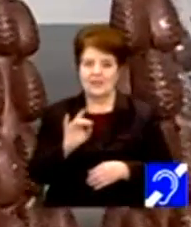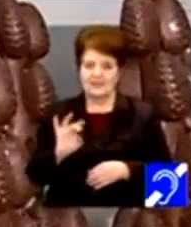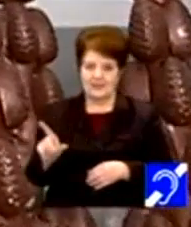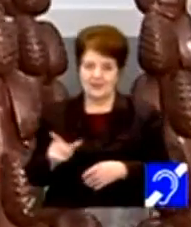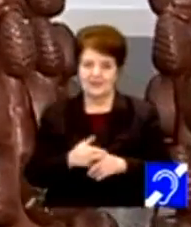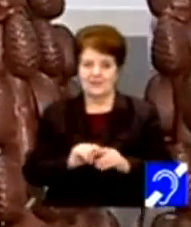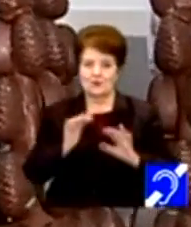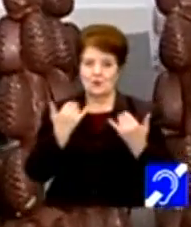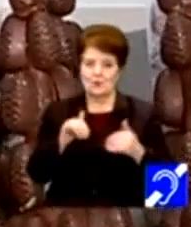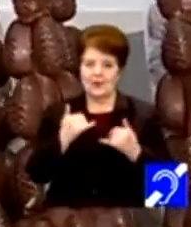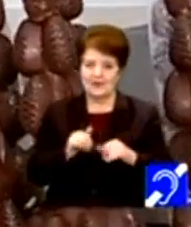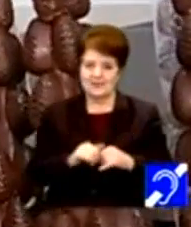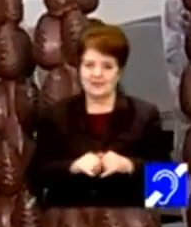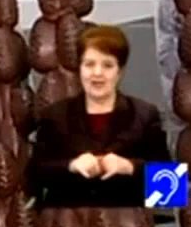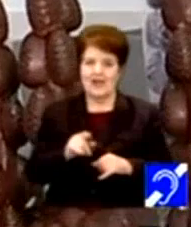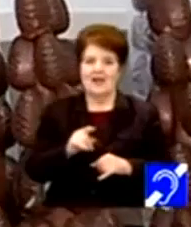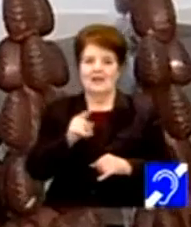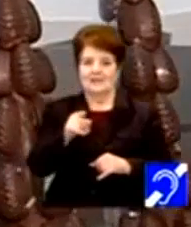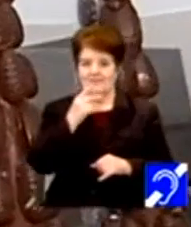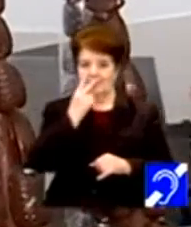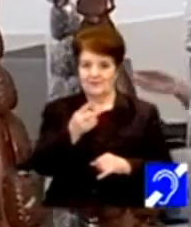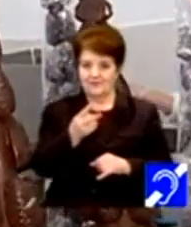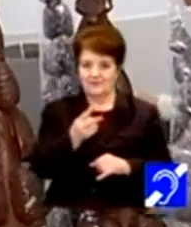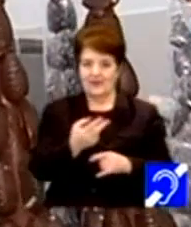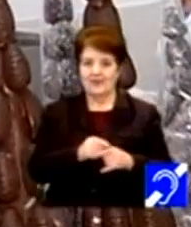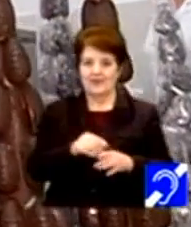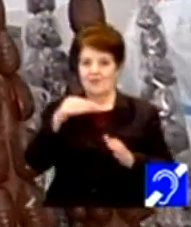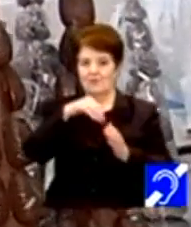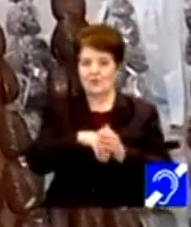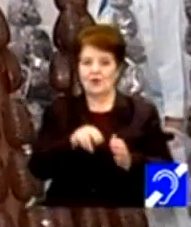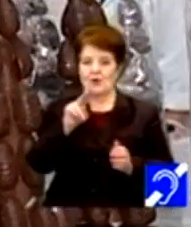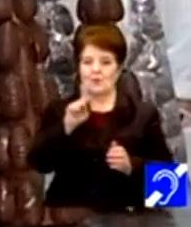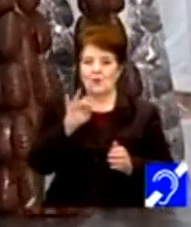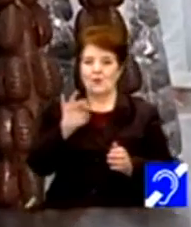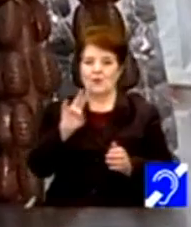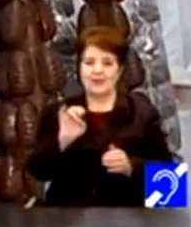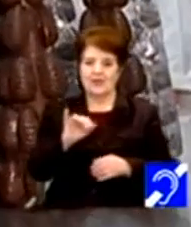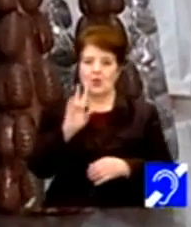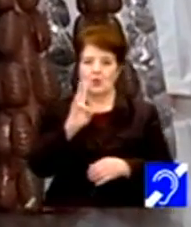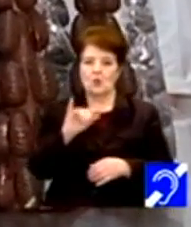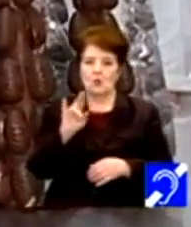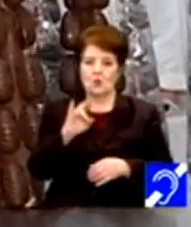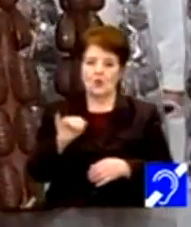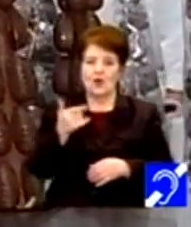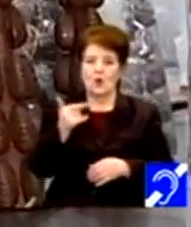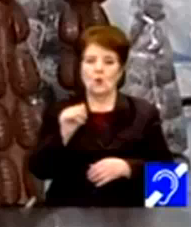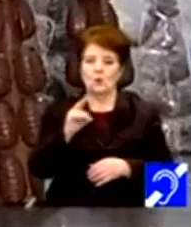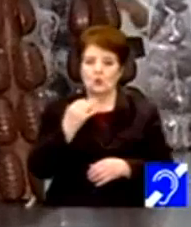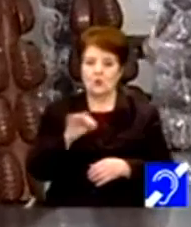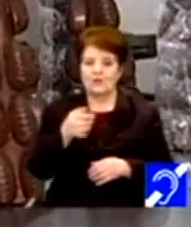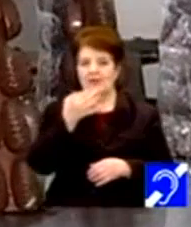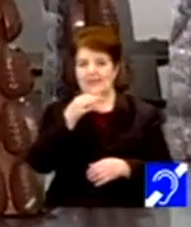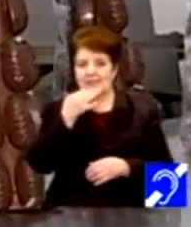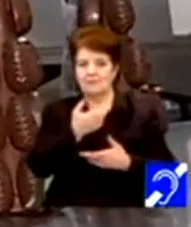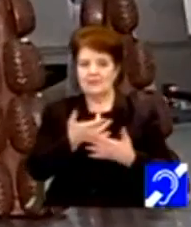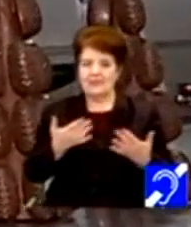adevărată surpriză, pentru că în interior o ciocolată este umplută cu prună și nucă, iar alta este cu gutui sau semințe. Cel